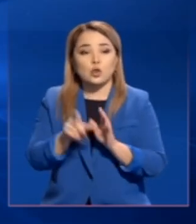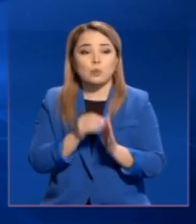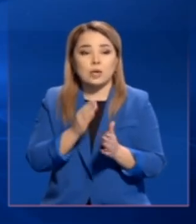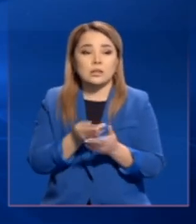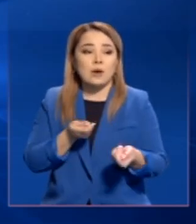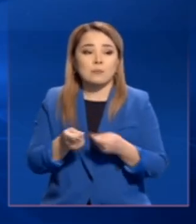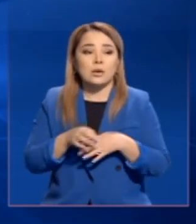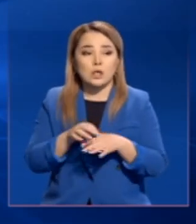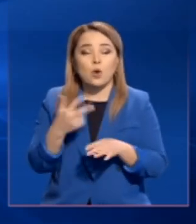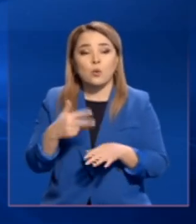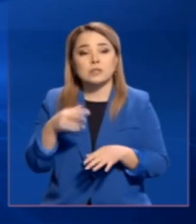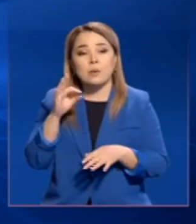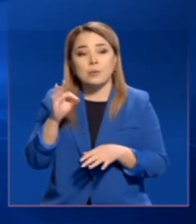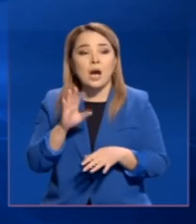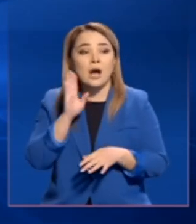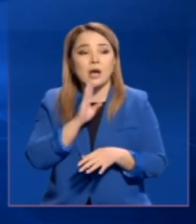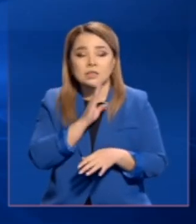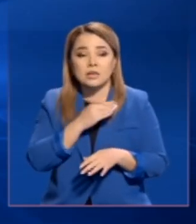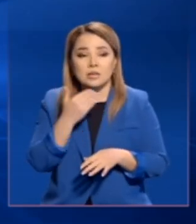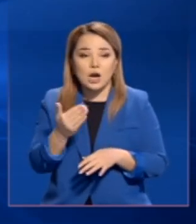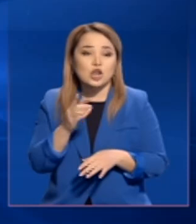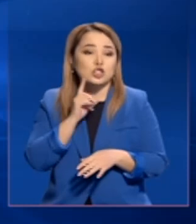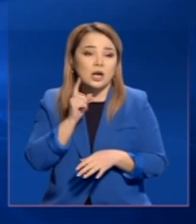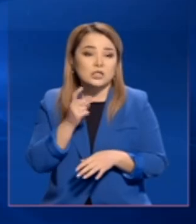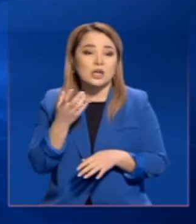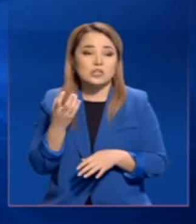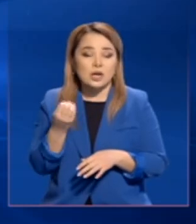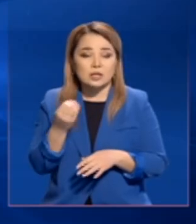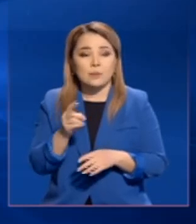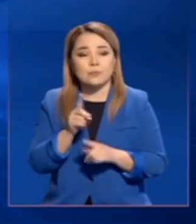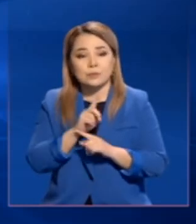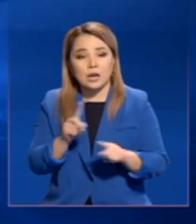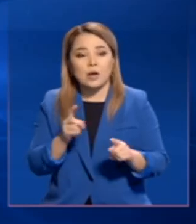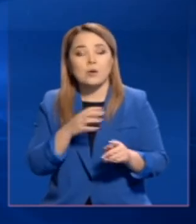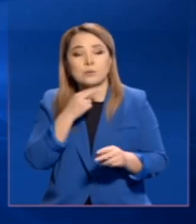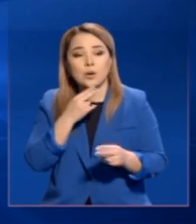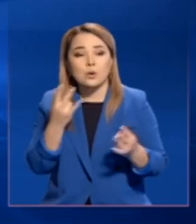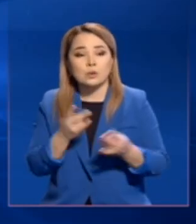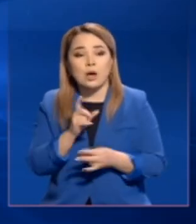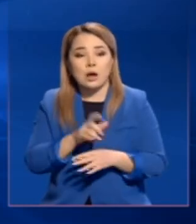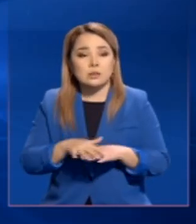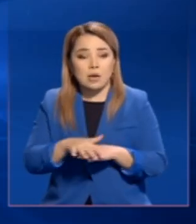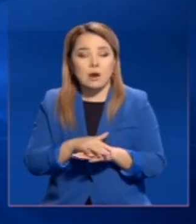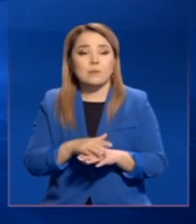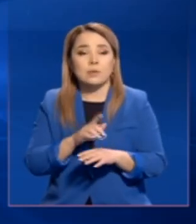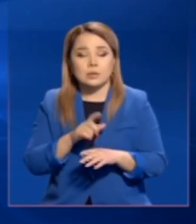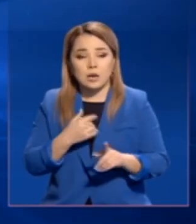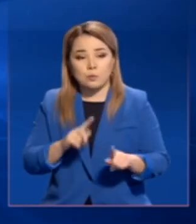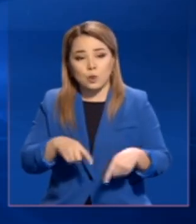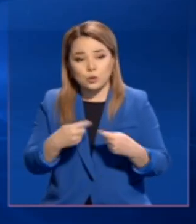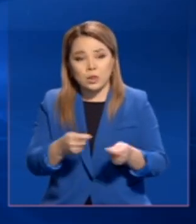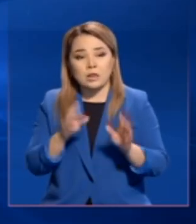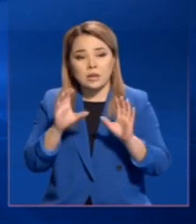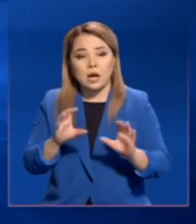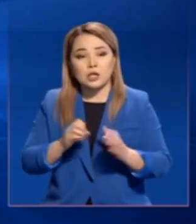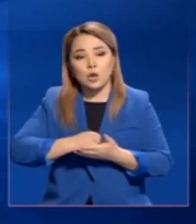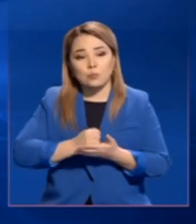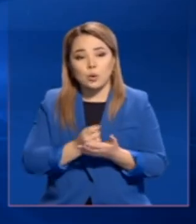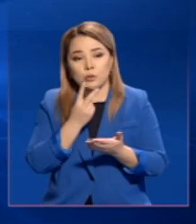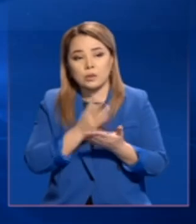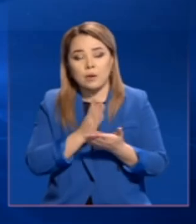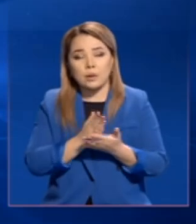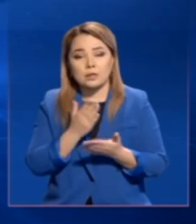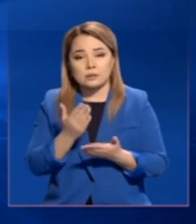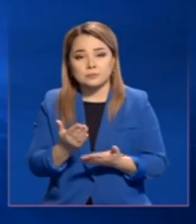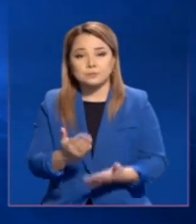депутаттық мандаттың 30% әйелдерге, жастарға және ерекше қажеттілігі бар азаматтарға бөлу заң жүзінде бекітілді.